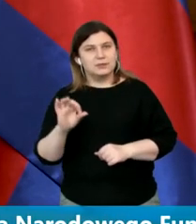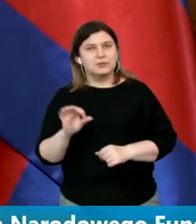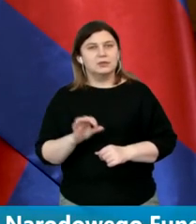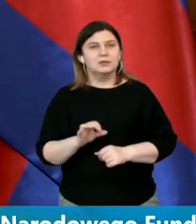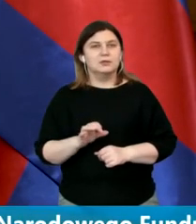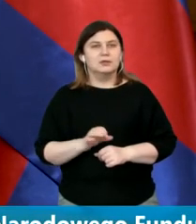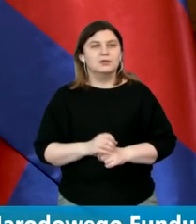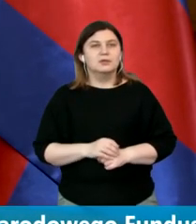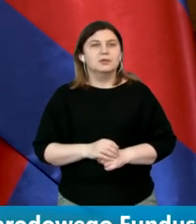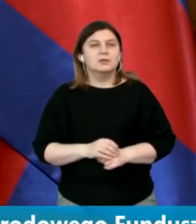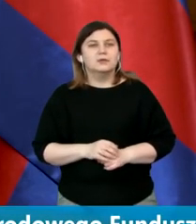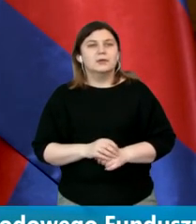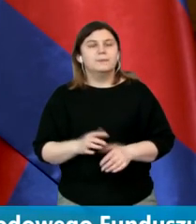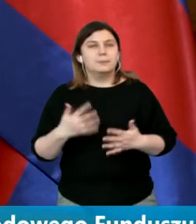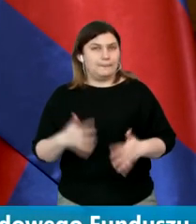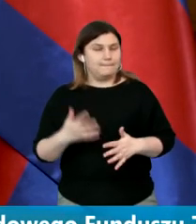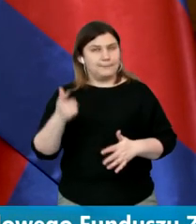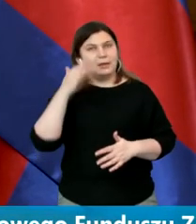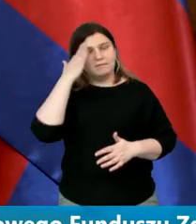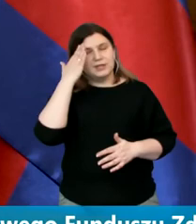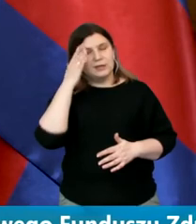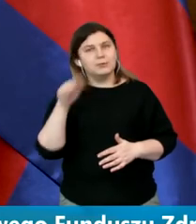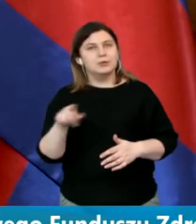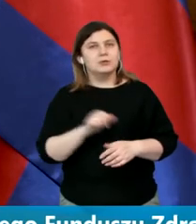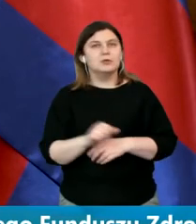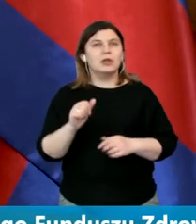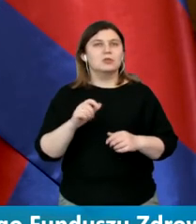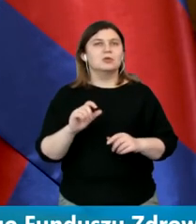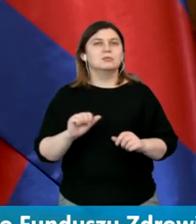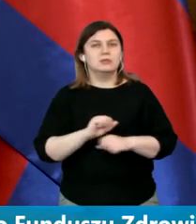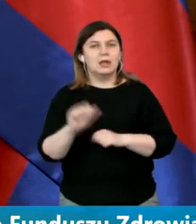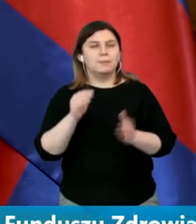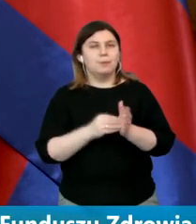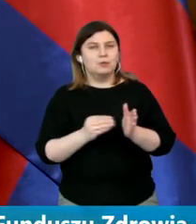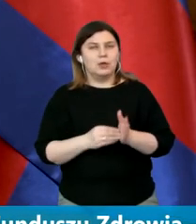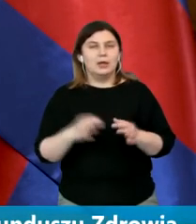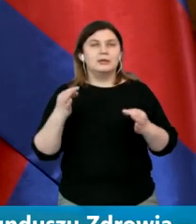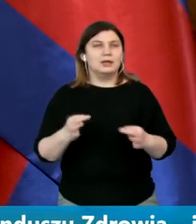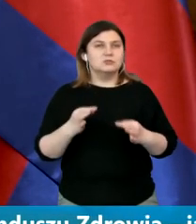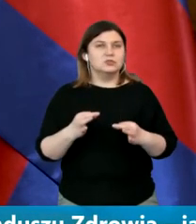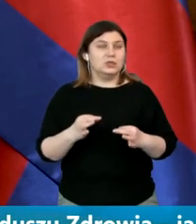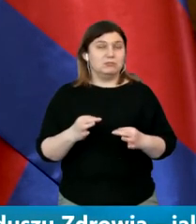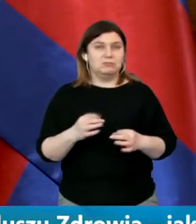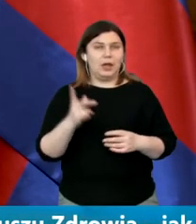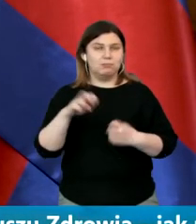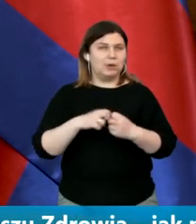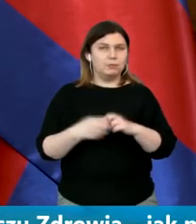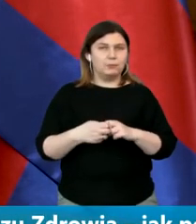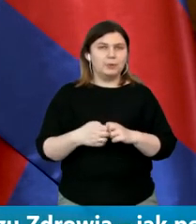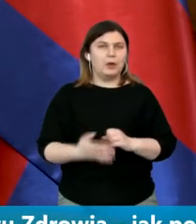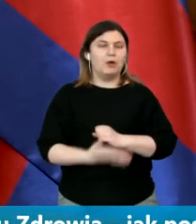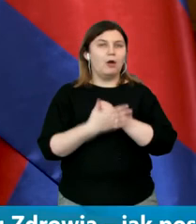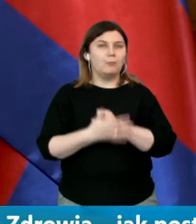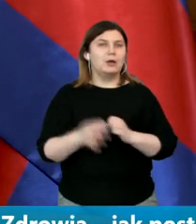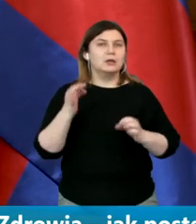więc no, wiem, że to się zdarza, to jest potrzebne, ale na dzisiaj tego problemu niestety w oparciu o